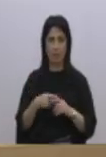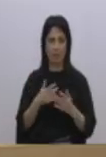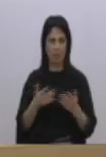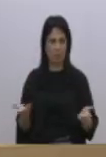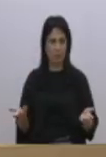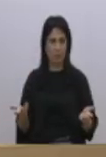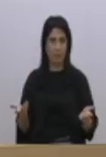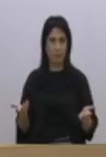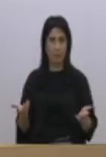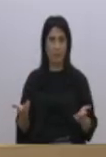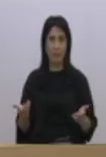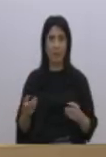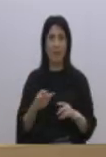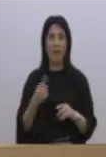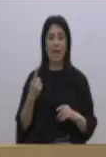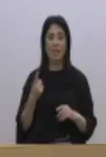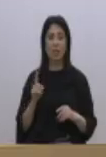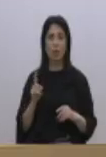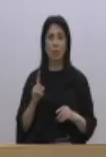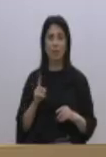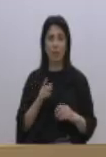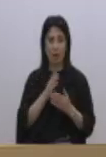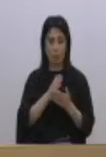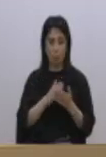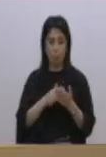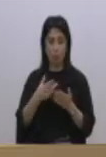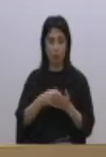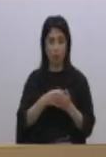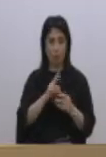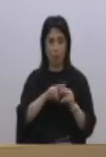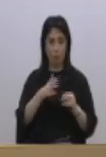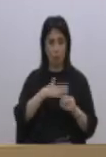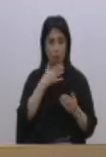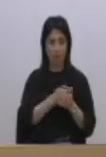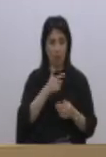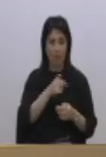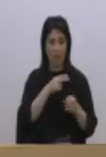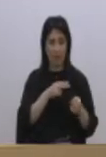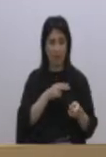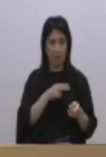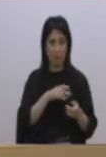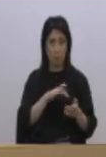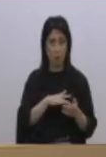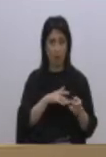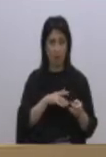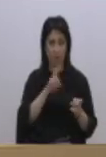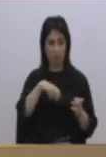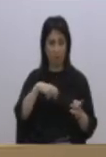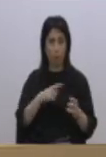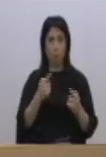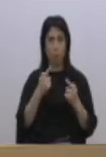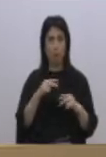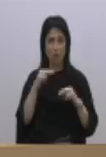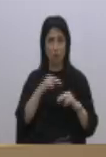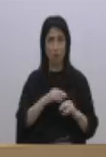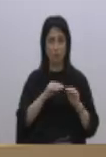შემდეგ. ერთი რომ ლუკმაყურს და შემოსავალს აკარგინებენ ეს ადამიანები საქართველოს მოქალაქე გიდებს, რომლებსაც უზარმაზარი